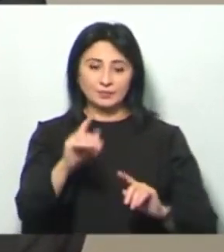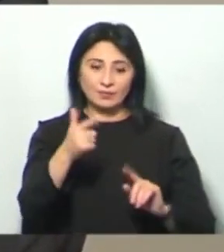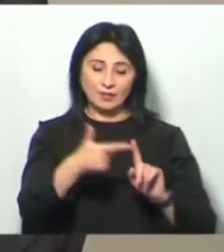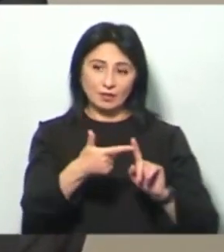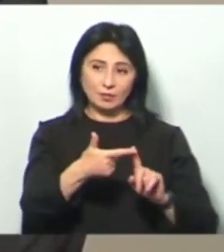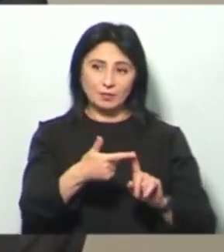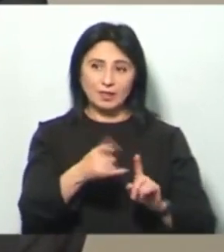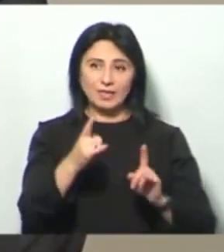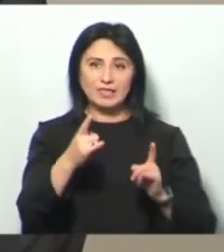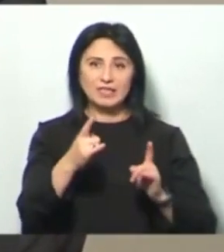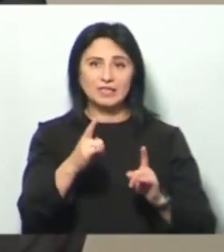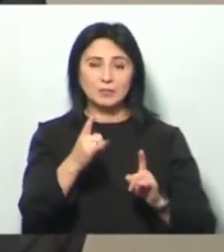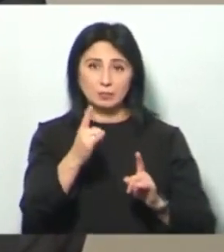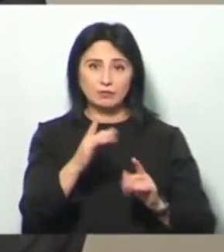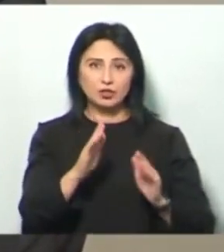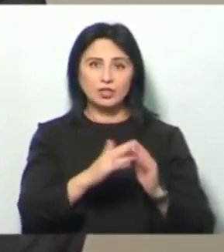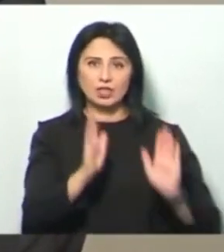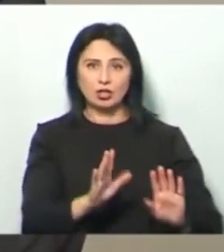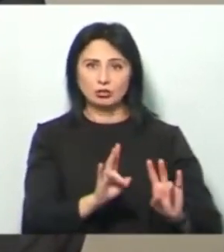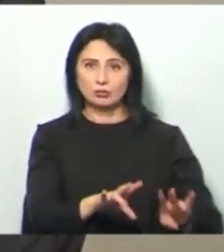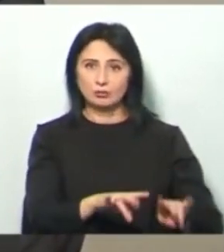უმცროსი სახლში დავედოთ.